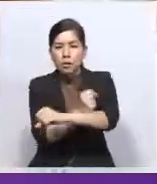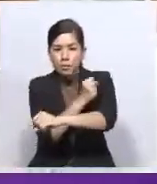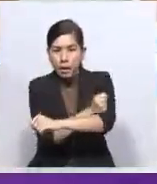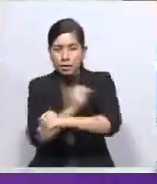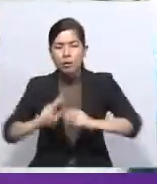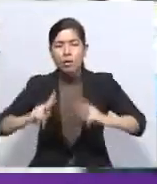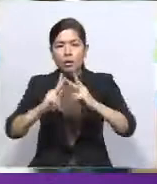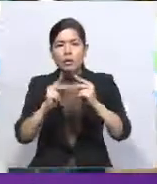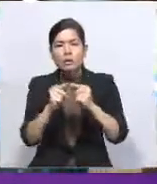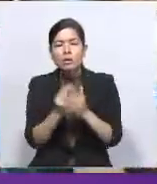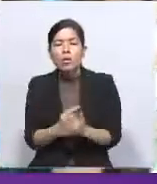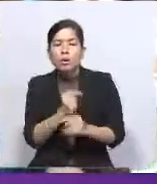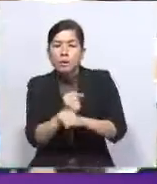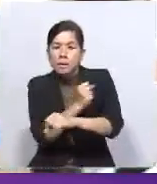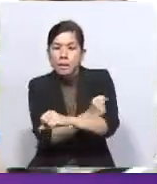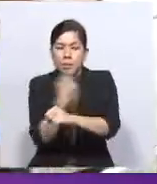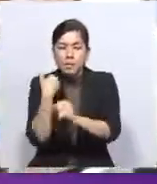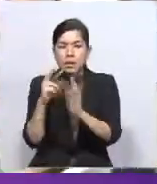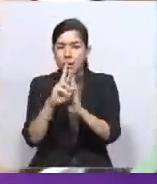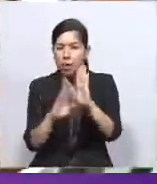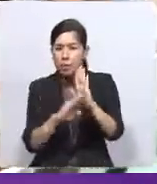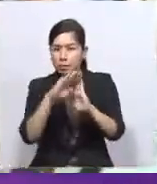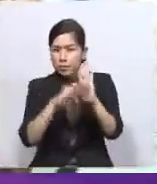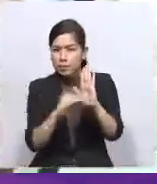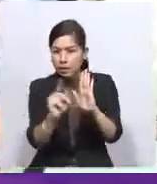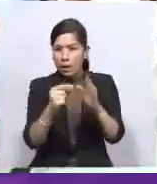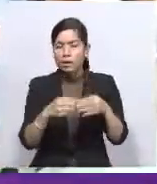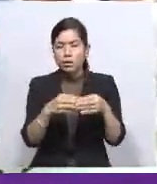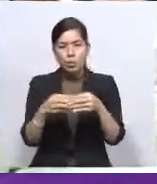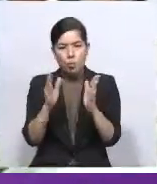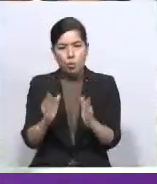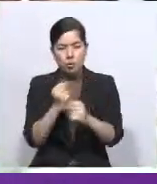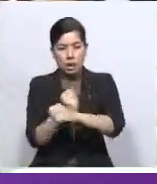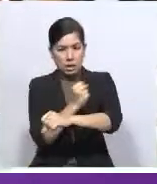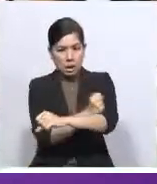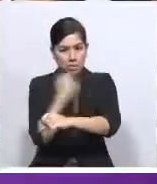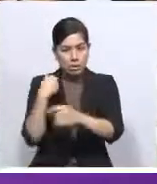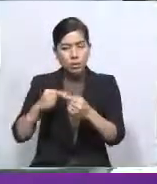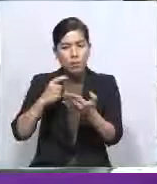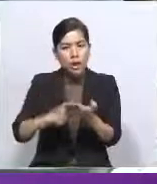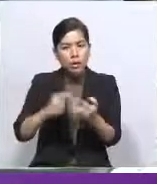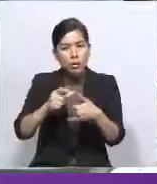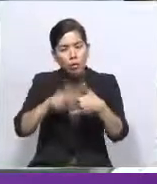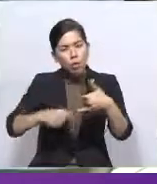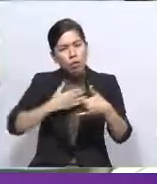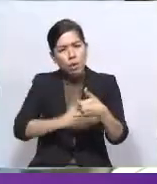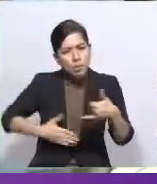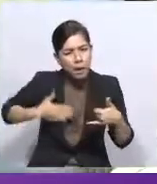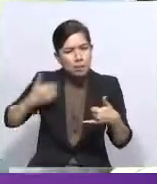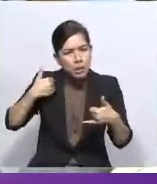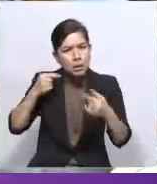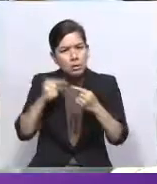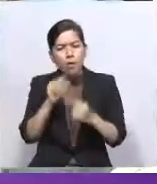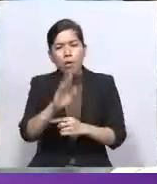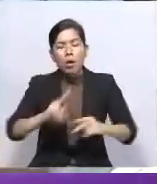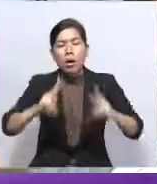ารณสุขนะครับมีข้อกำหนดเกี่ยวกับแรงงานต่างด้าวก็คือแรงงานต่างด้าวทุกคนครับต้องมีหลักประกันสุขภาพอย่างใดอย่างหนึ่งไม่ว่าจะเป็นหลักประกันสุขภาพ